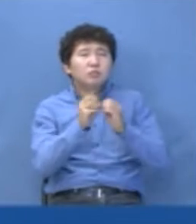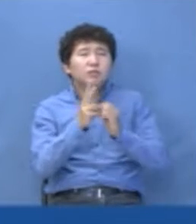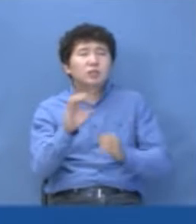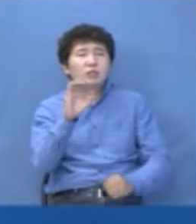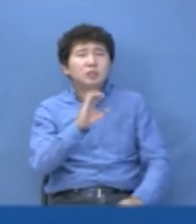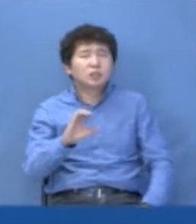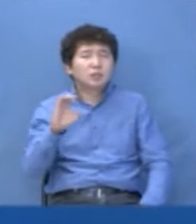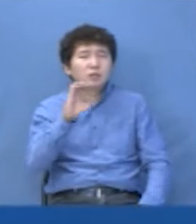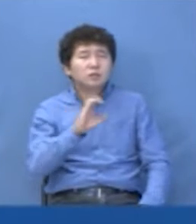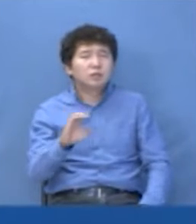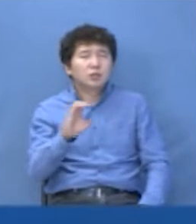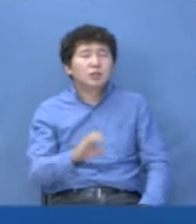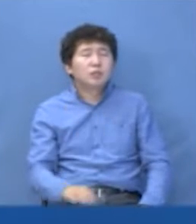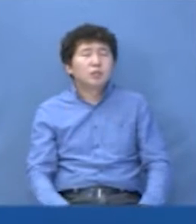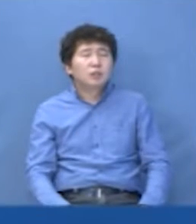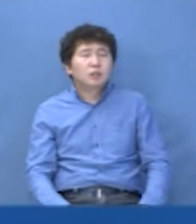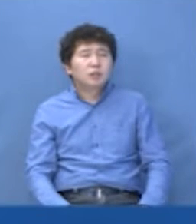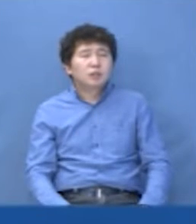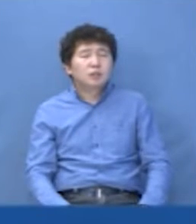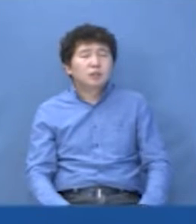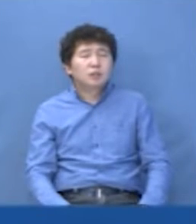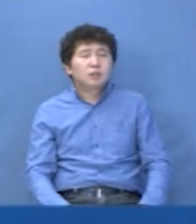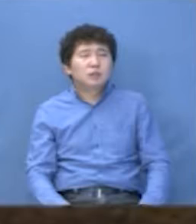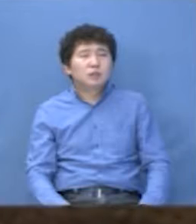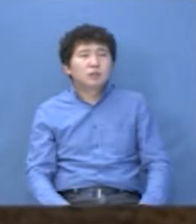қыркүйектегі жағдай бойынша басым бөлігі ауыздықталды.